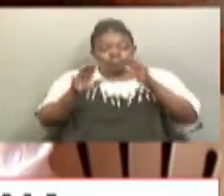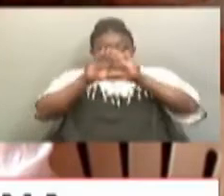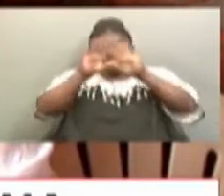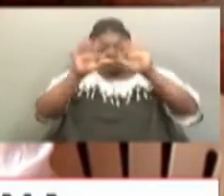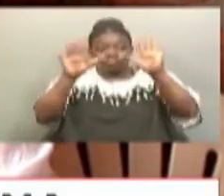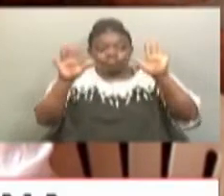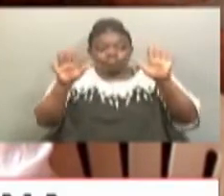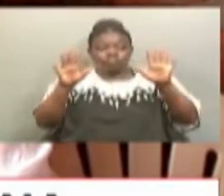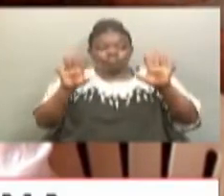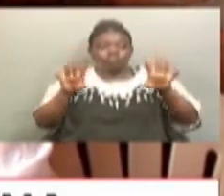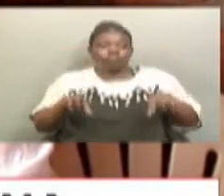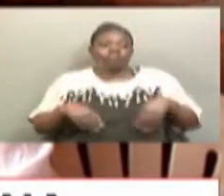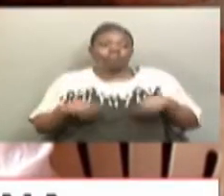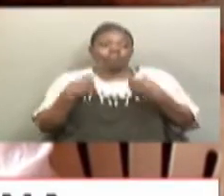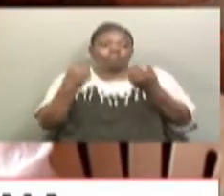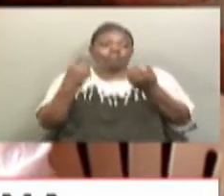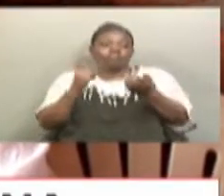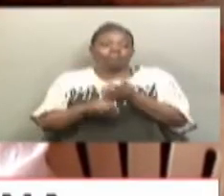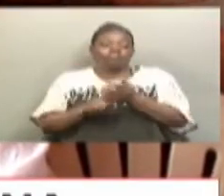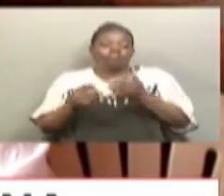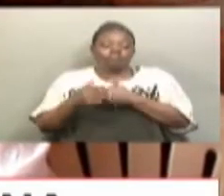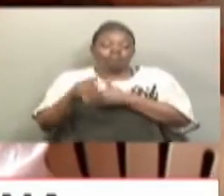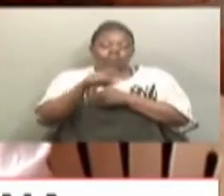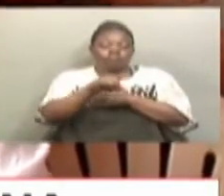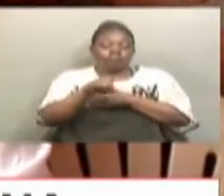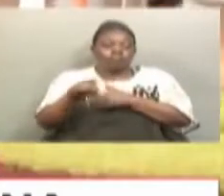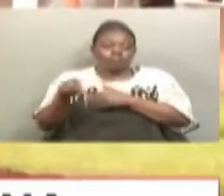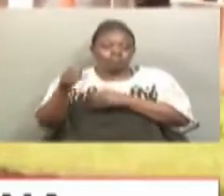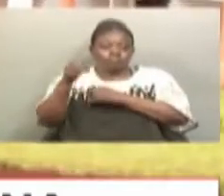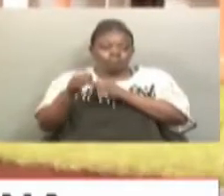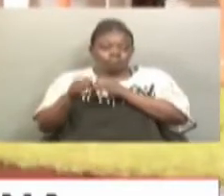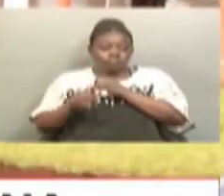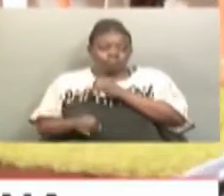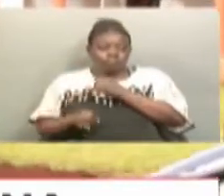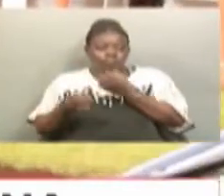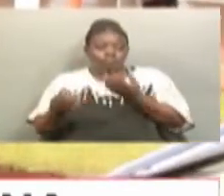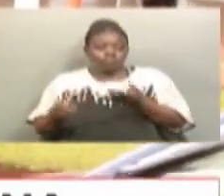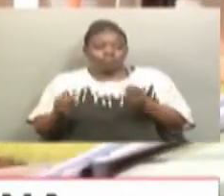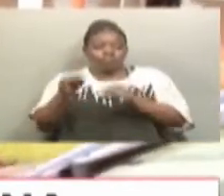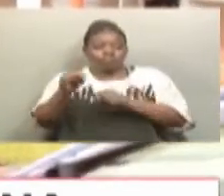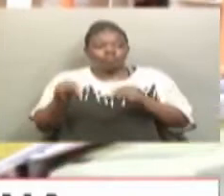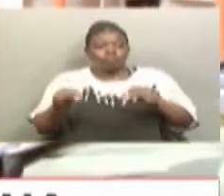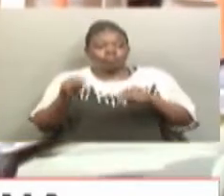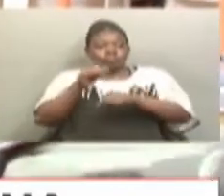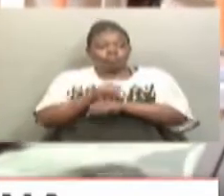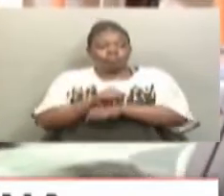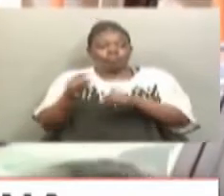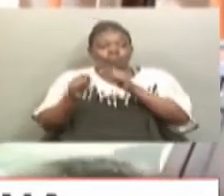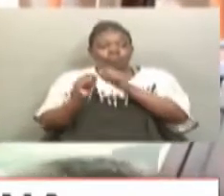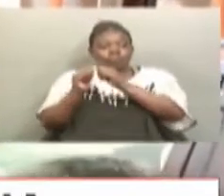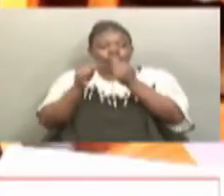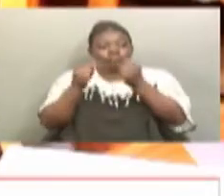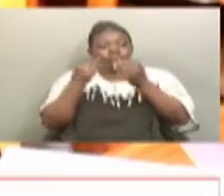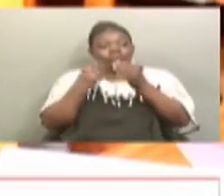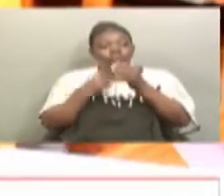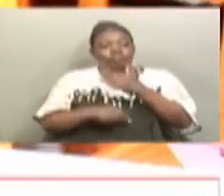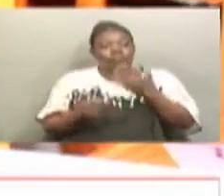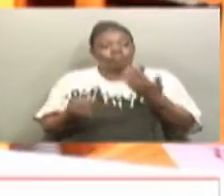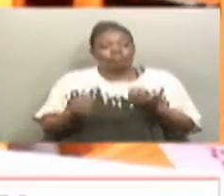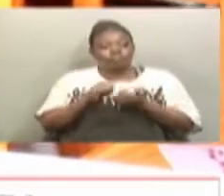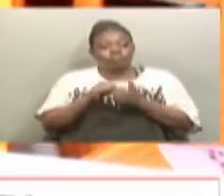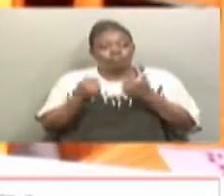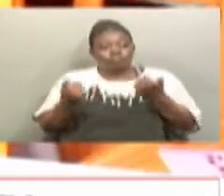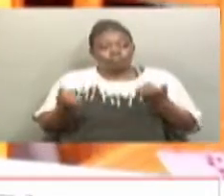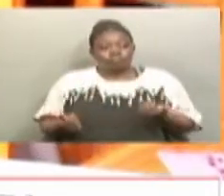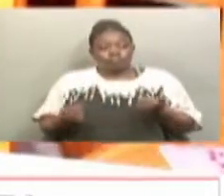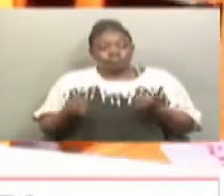okusingawo tujja kuzifuna wiiki eno wenaggweerako. Abamu ku baddukanya amasomero betwogedde nabo boogedde ku bibasoomooza